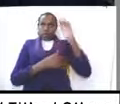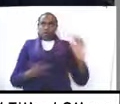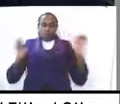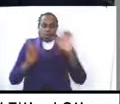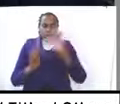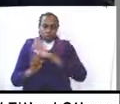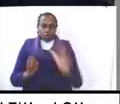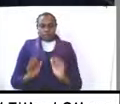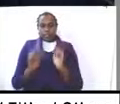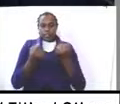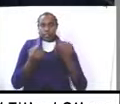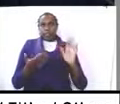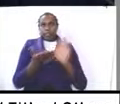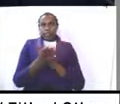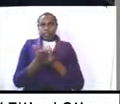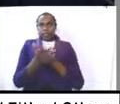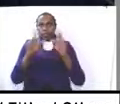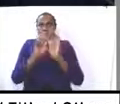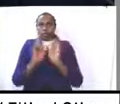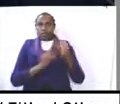E Mungu utuokoe kwa haraka.